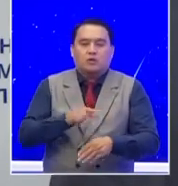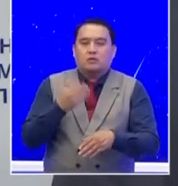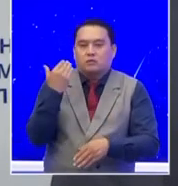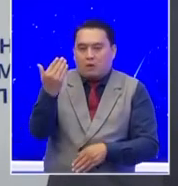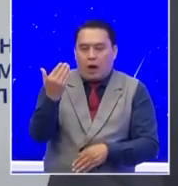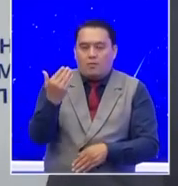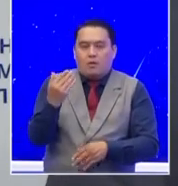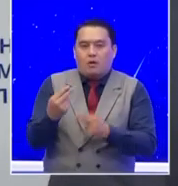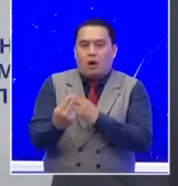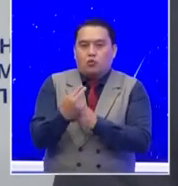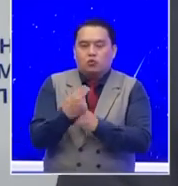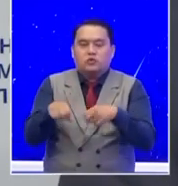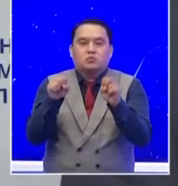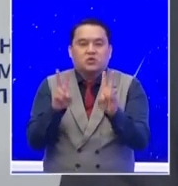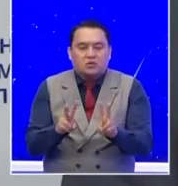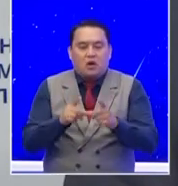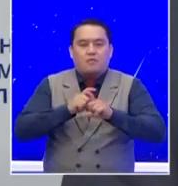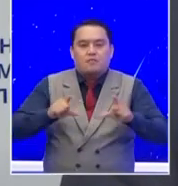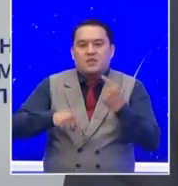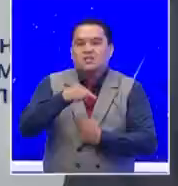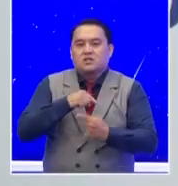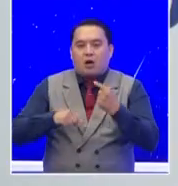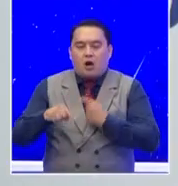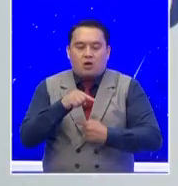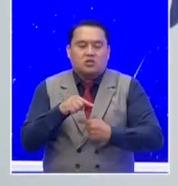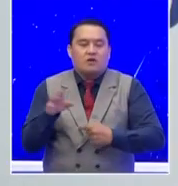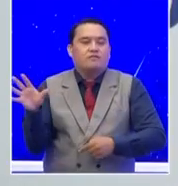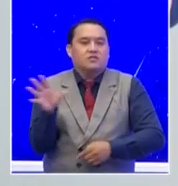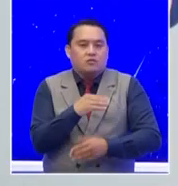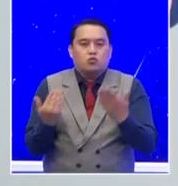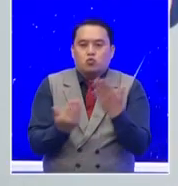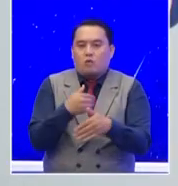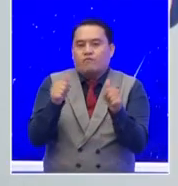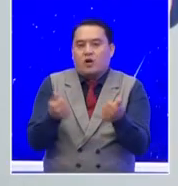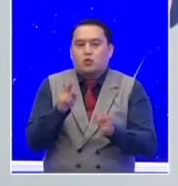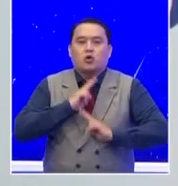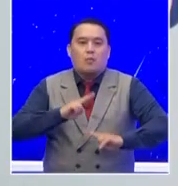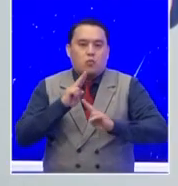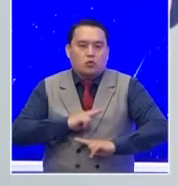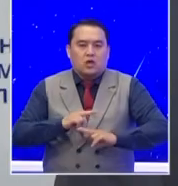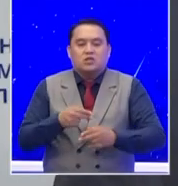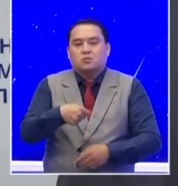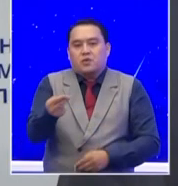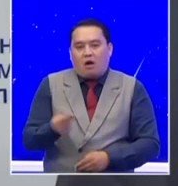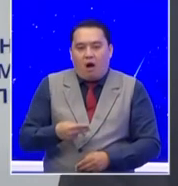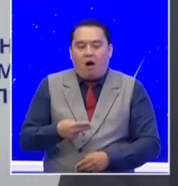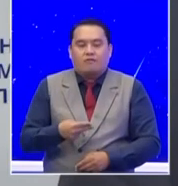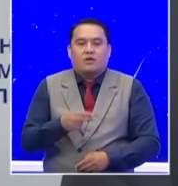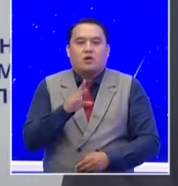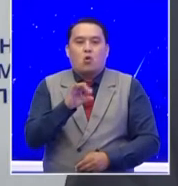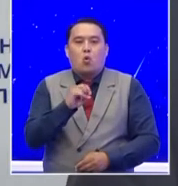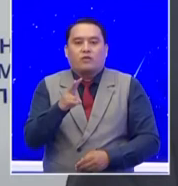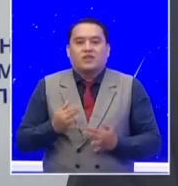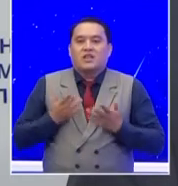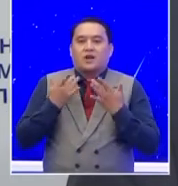обучит субъекта бизнеса база отдыха новому формату работы справки на кофе 19